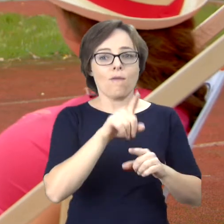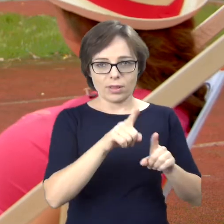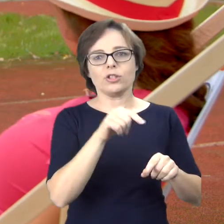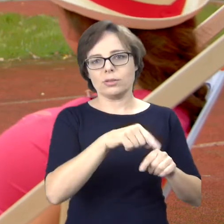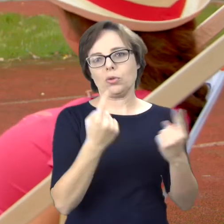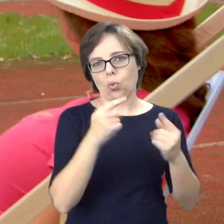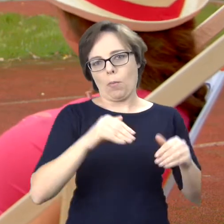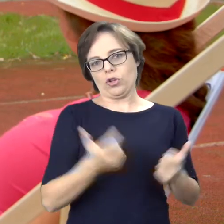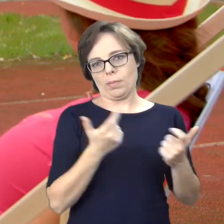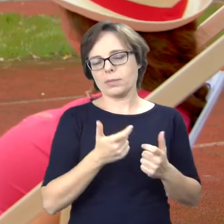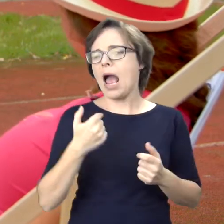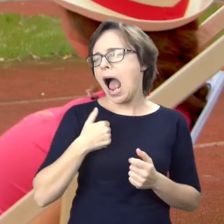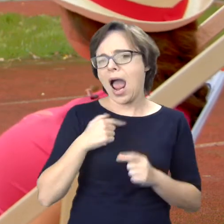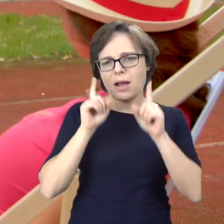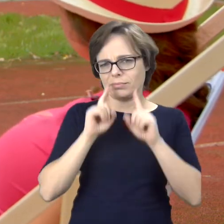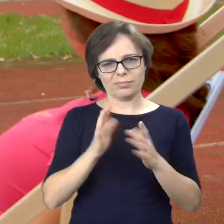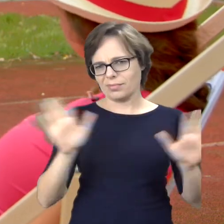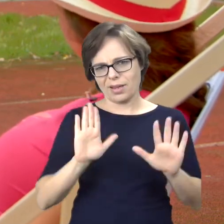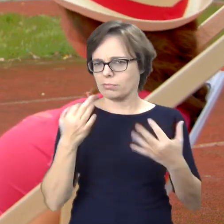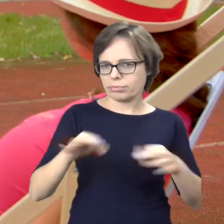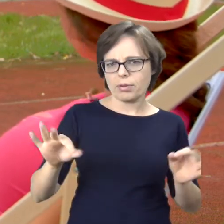tak, że, wiesz, ja biegam w bardzo różnych klimatach, wiesz, przy bardzo dużej